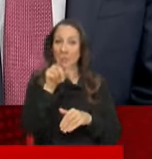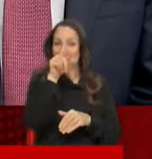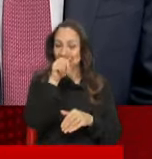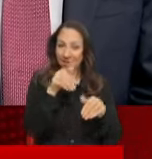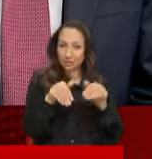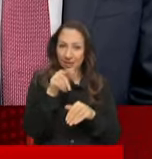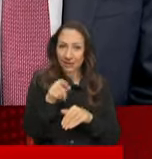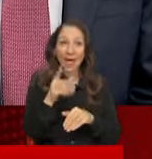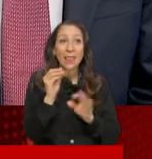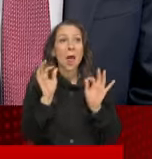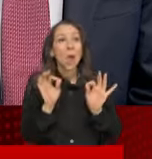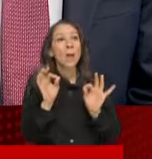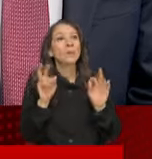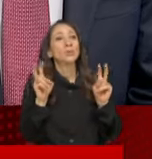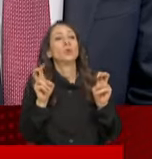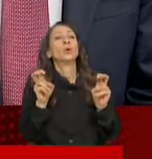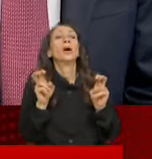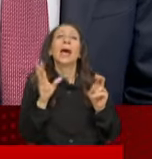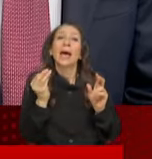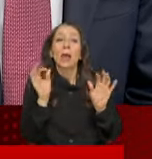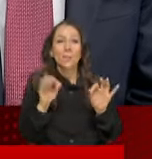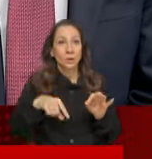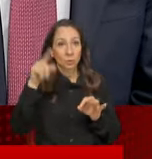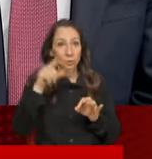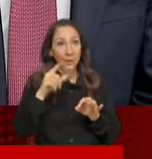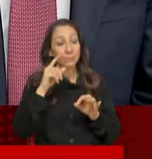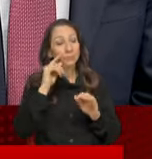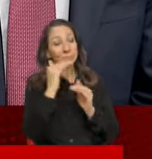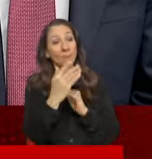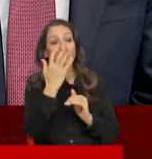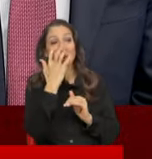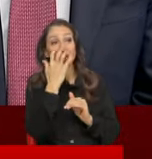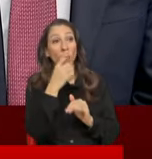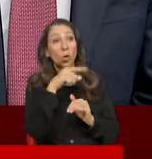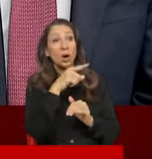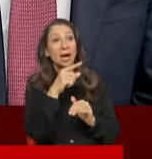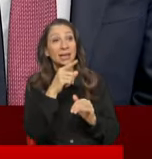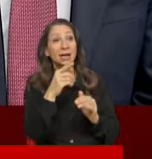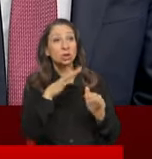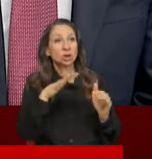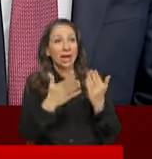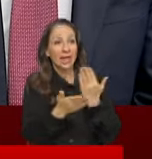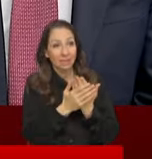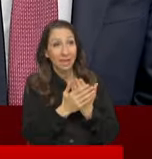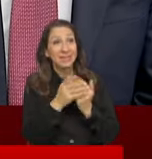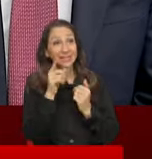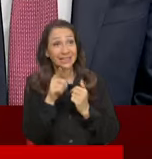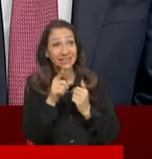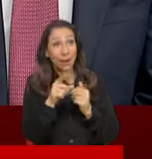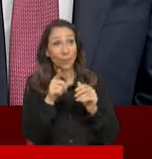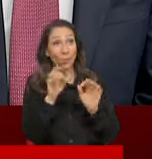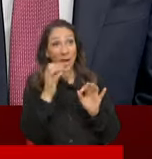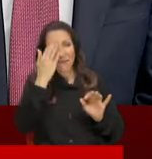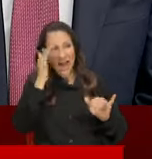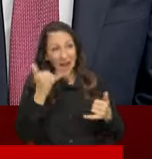seçimlerinde en önemli konu en önemli gündem ve vatandaşın beklentisi oraya vardı sosyal yardımlar Siz de Bu